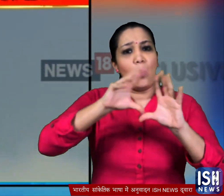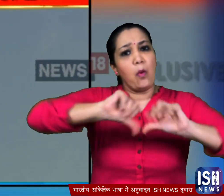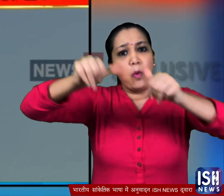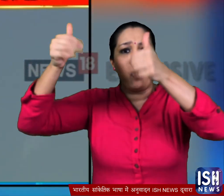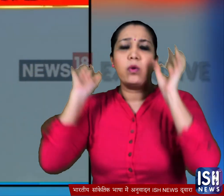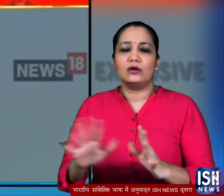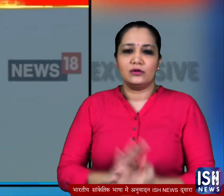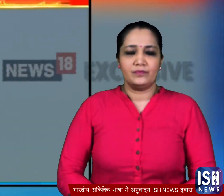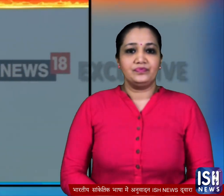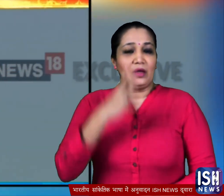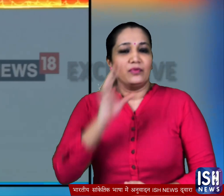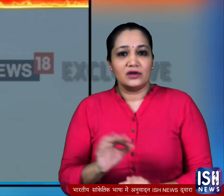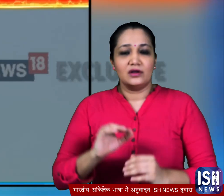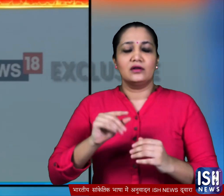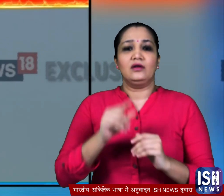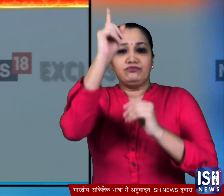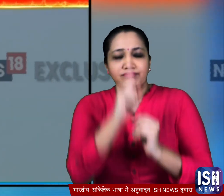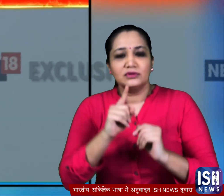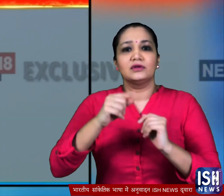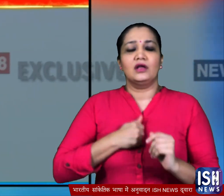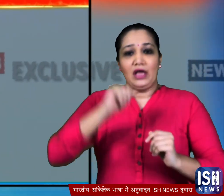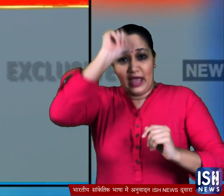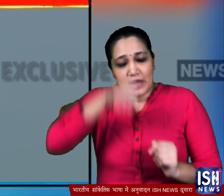दौरान वो सभी पूरे हुए। खास बात यह कि रॉकेट लॉन्चर पूरी